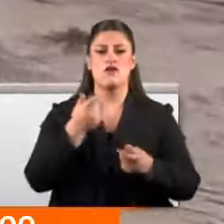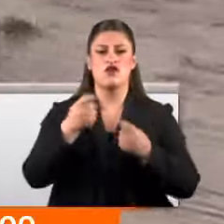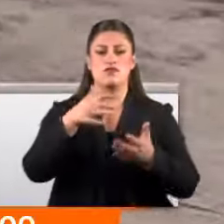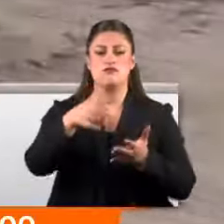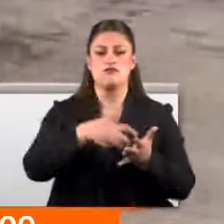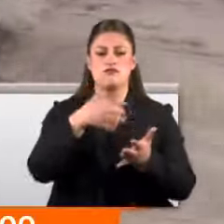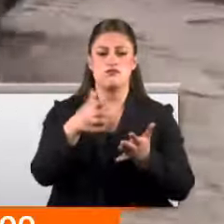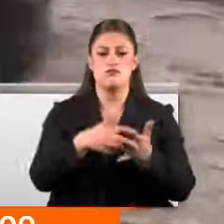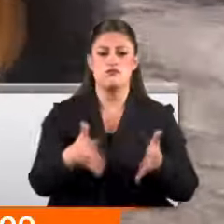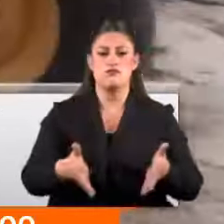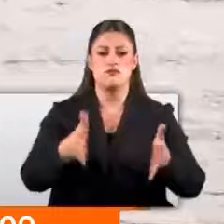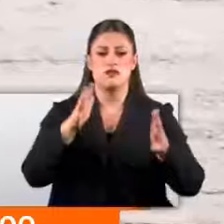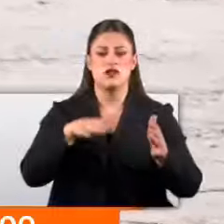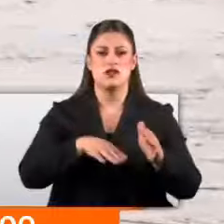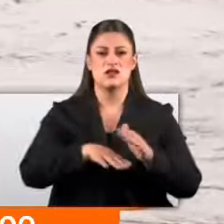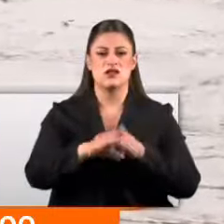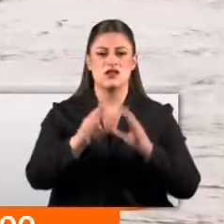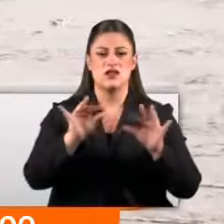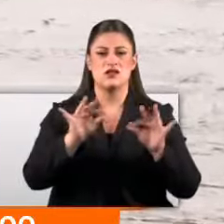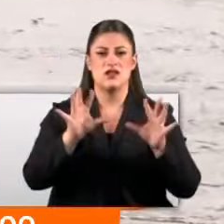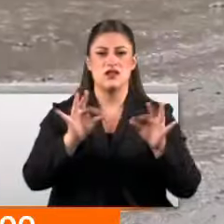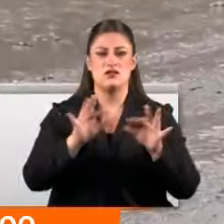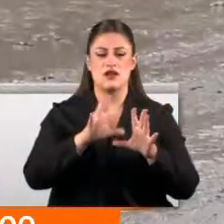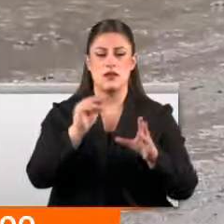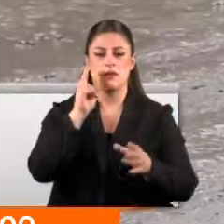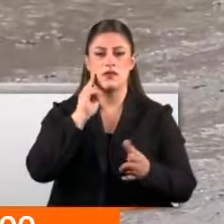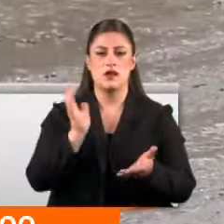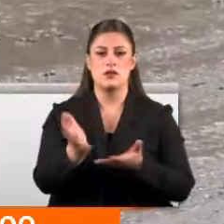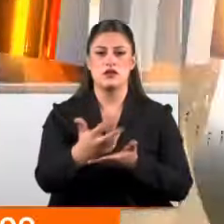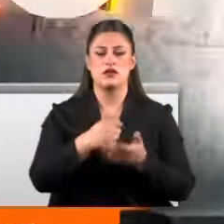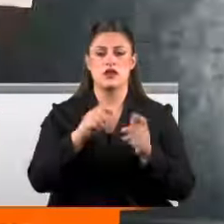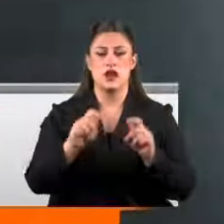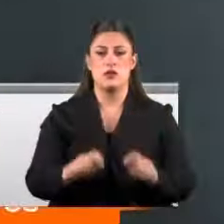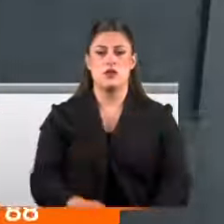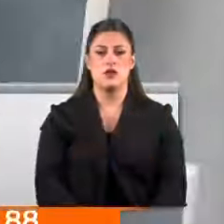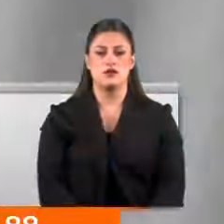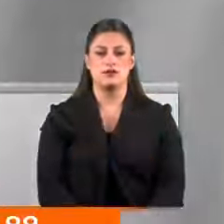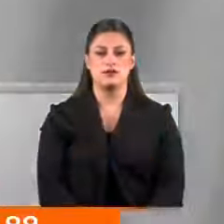binaların zeminlerine biriken balçıkları temizledi.